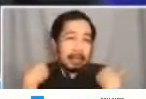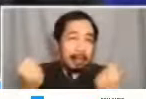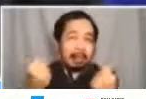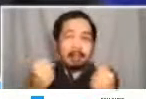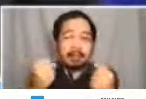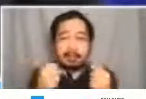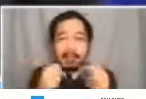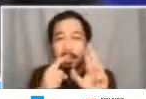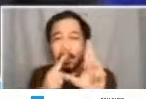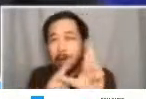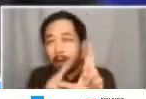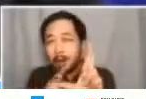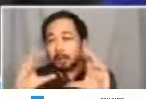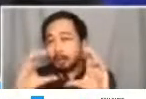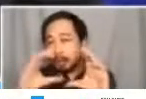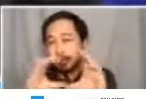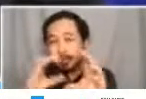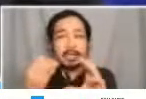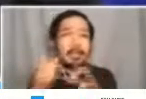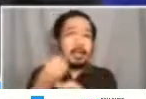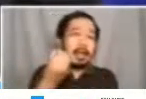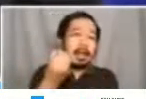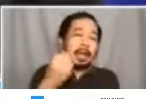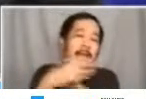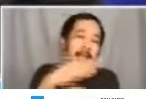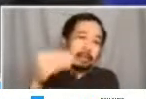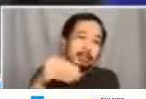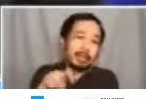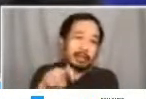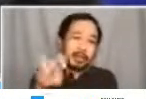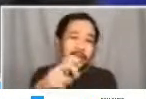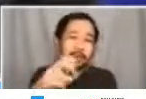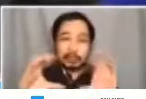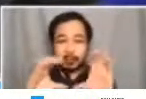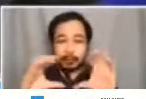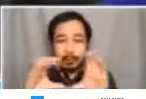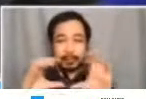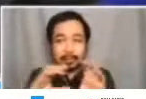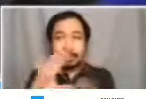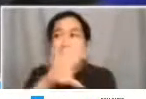COVID Radio. Hashtag Laging Handa, Radyo Pilipinas Special Coverage.